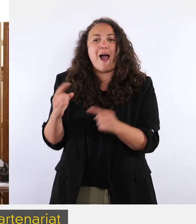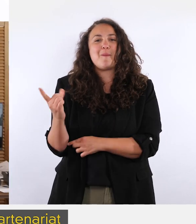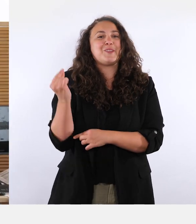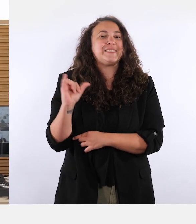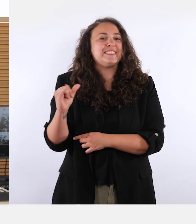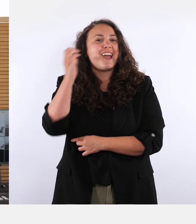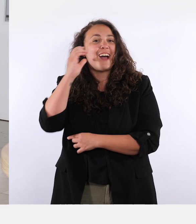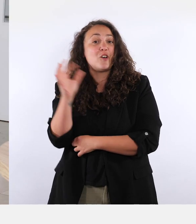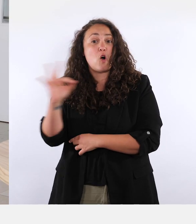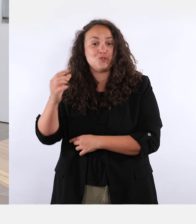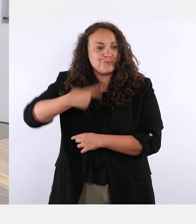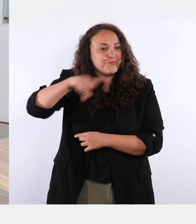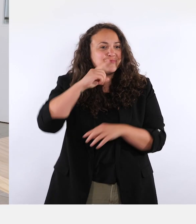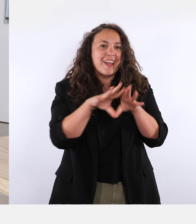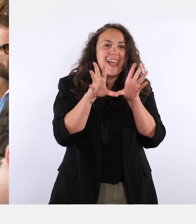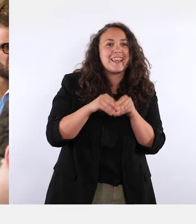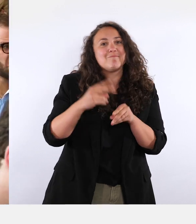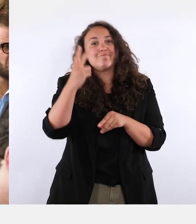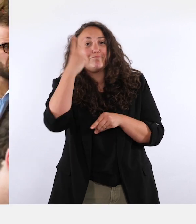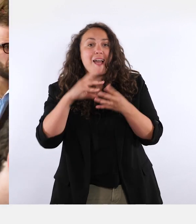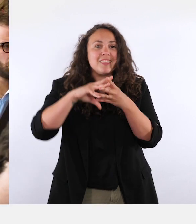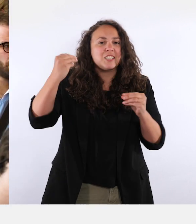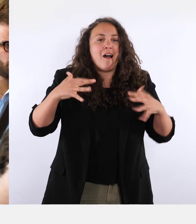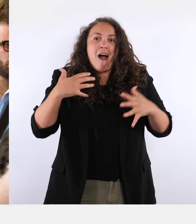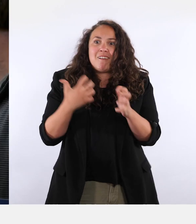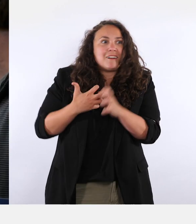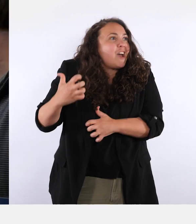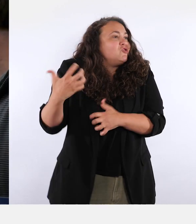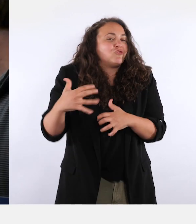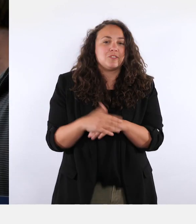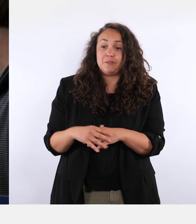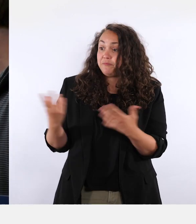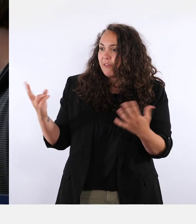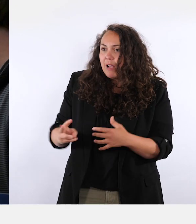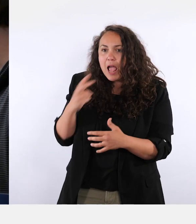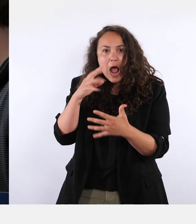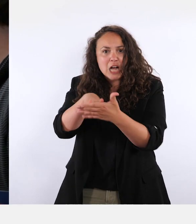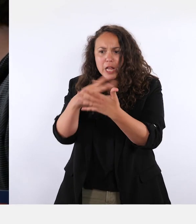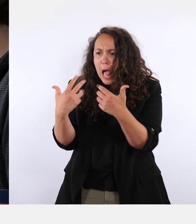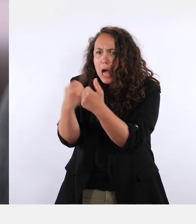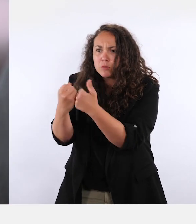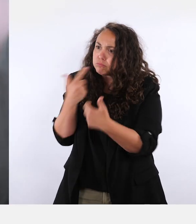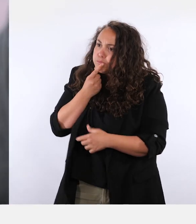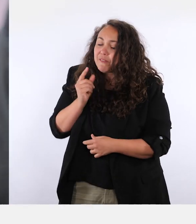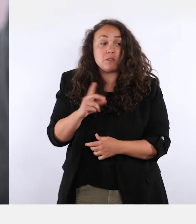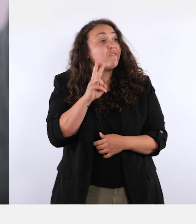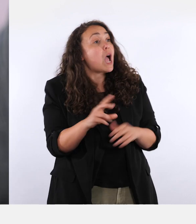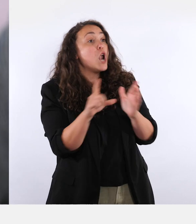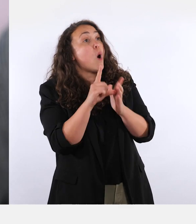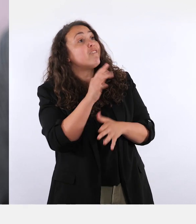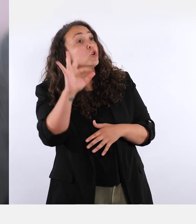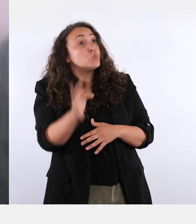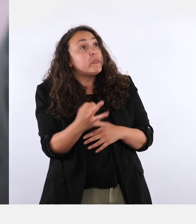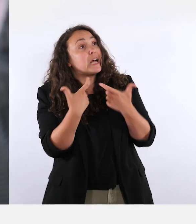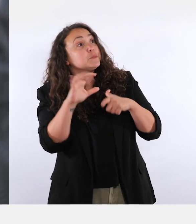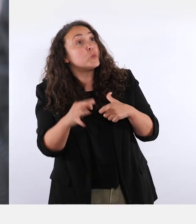une expérience pour les équipes Blind and Design extrêmement enrichissante. J'ai réussi à bouleverser mon agenda, c'est pas toujours facile. France a certes